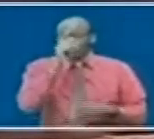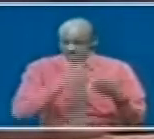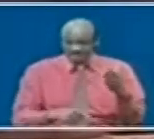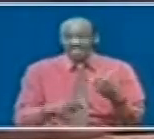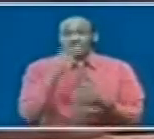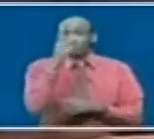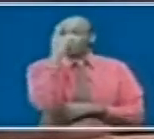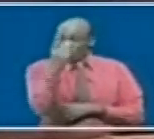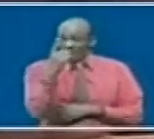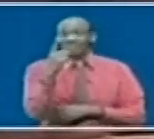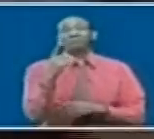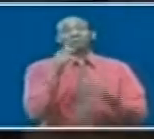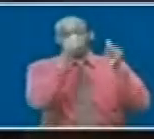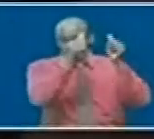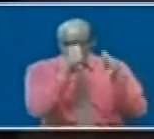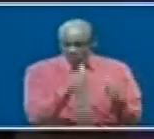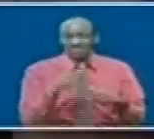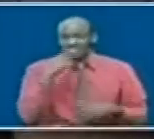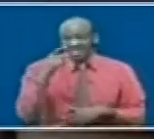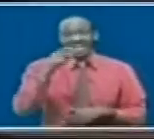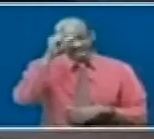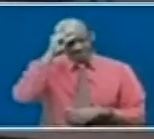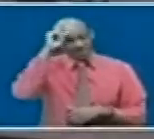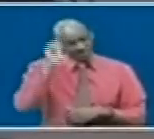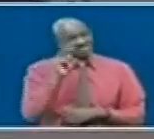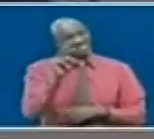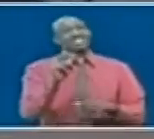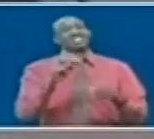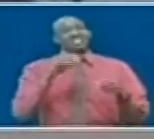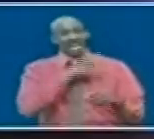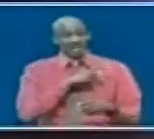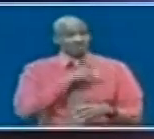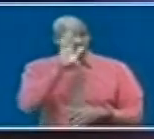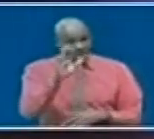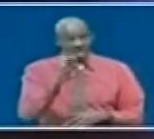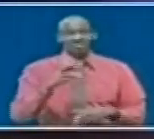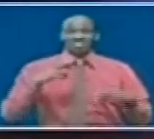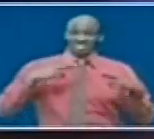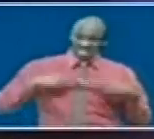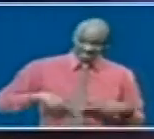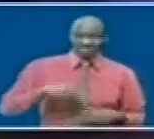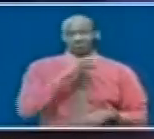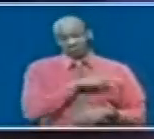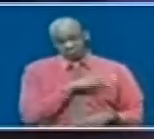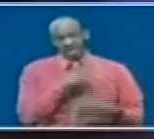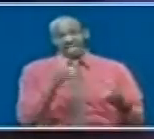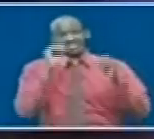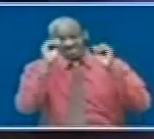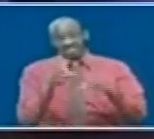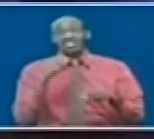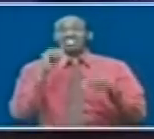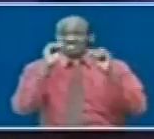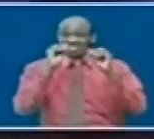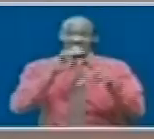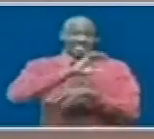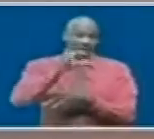siku 21 ya kutaka serikali kuzingatia marupurupu yao kama vile ya mapumziko, marupurupu ya walimu wanaofundisha katika shule